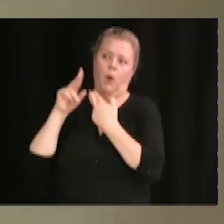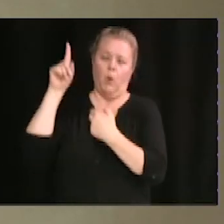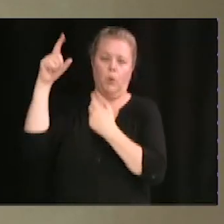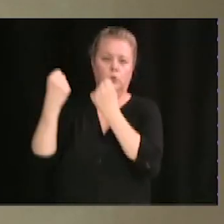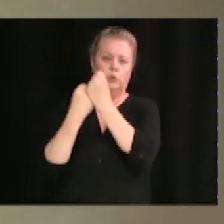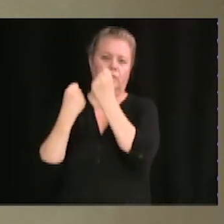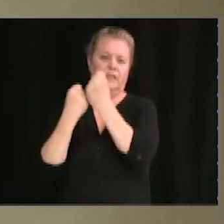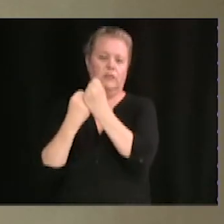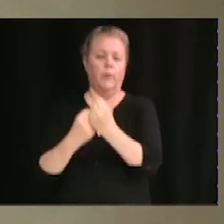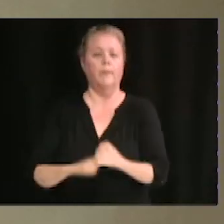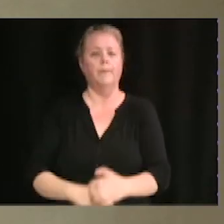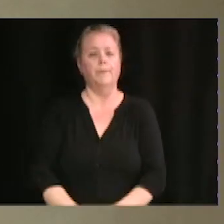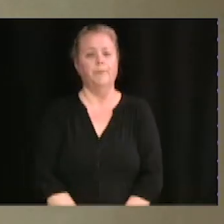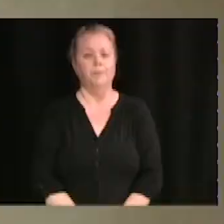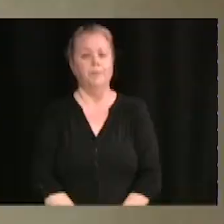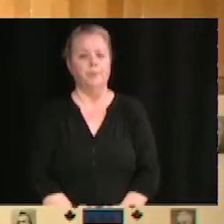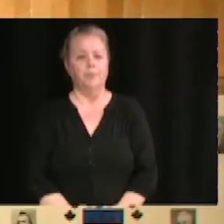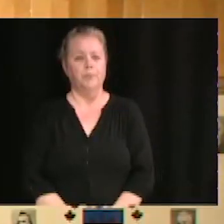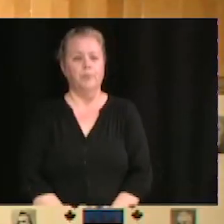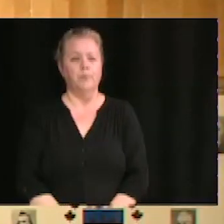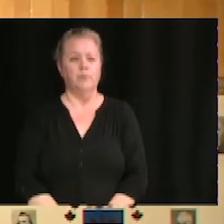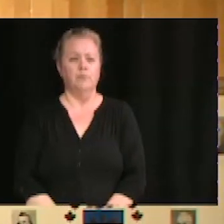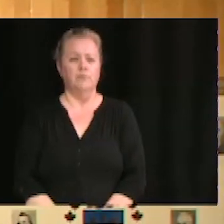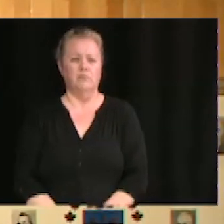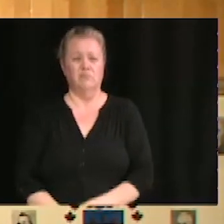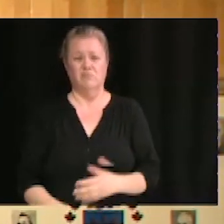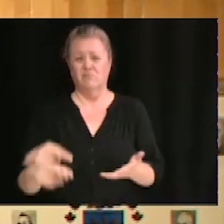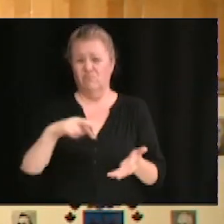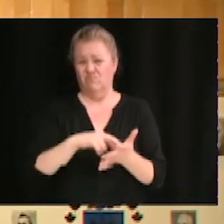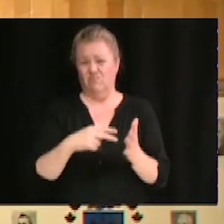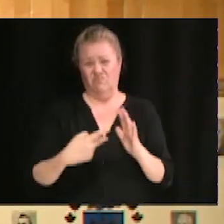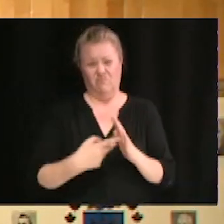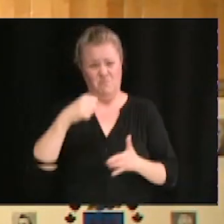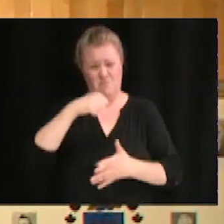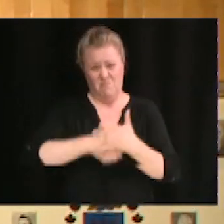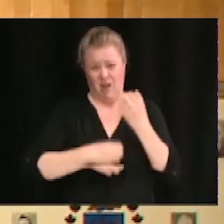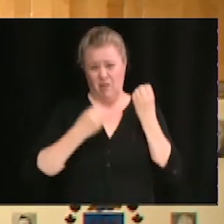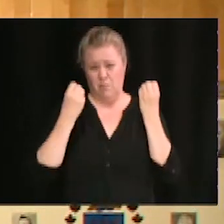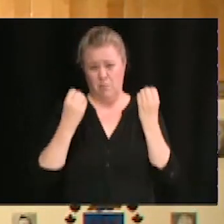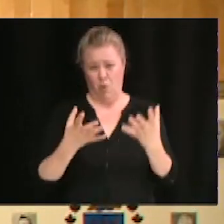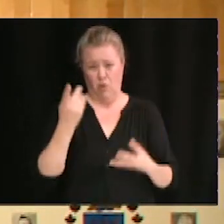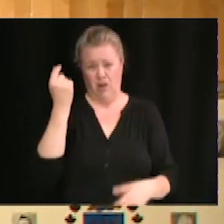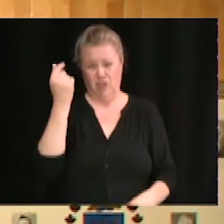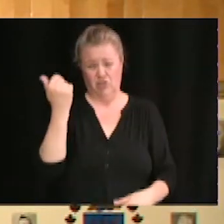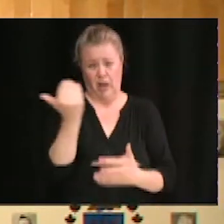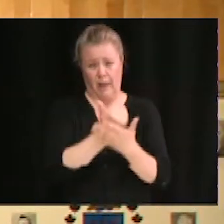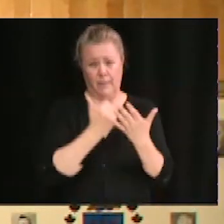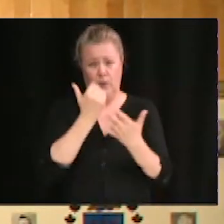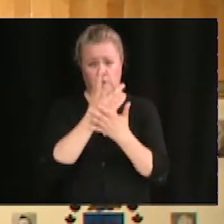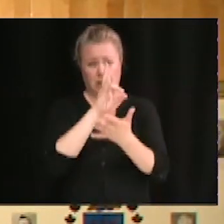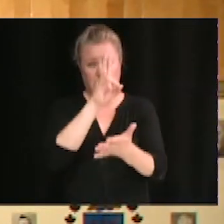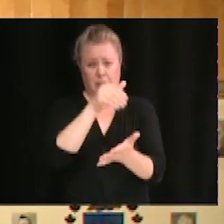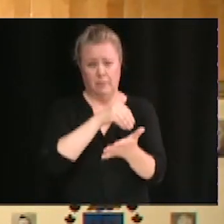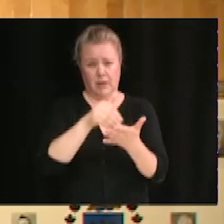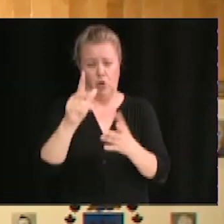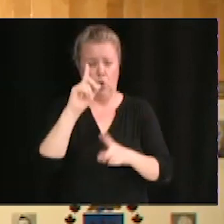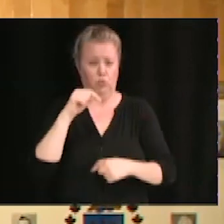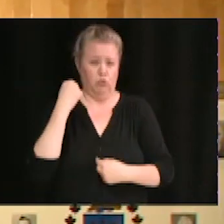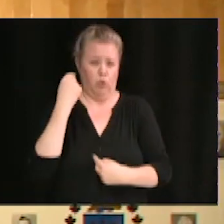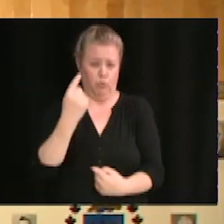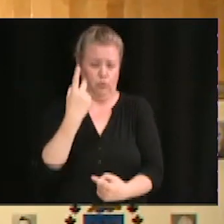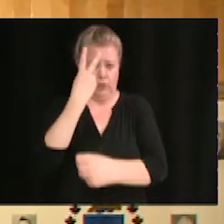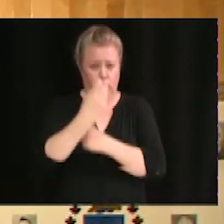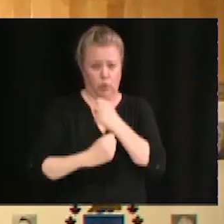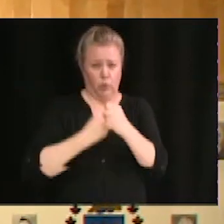de la part des autres paliers de gouvernement. Ce n pas l'argent qui manque parce qu'on collecte 7 millions par année depuis quoi? Deux ans, là, la troisième année puis l'année